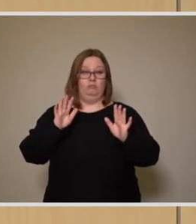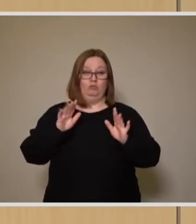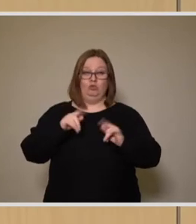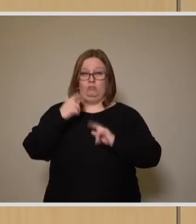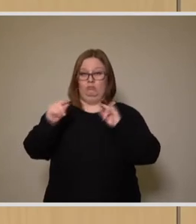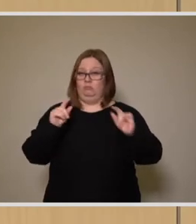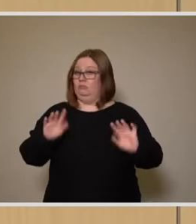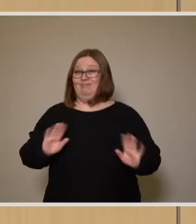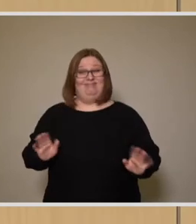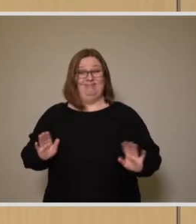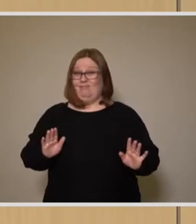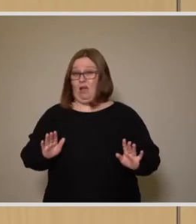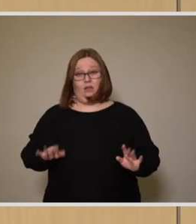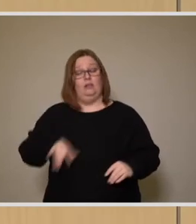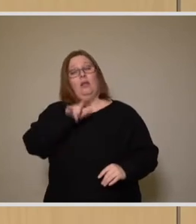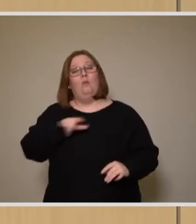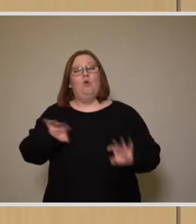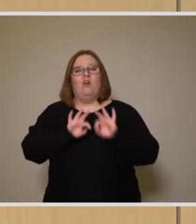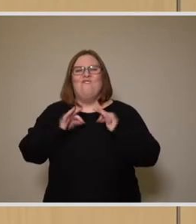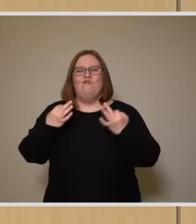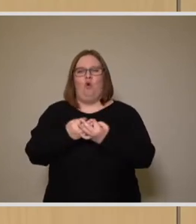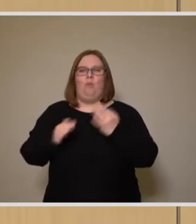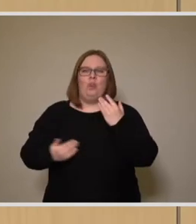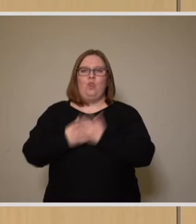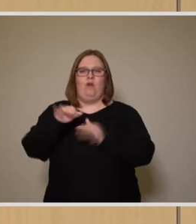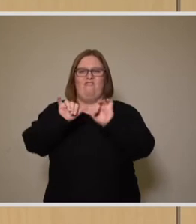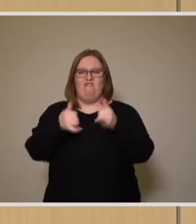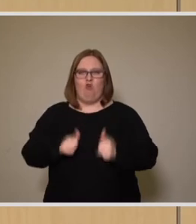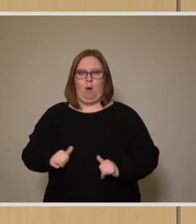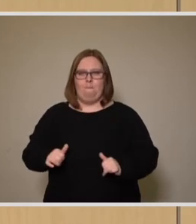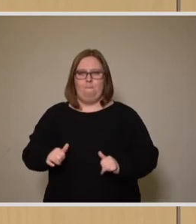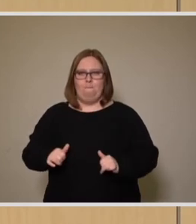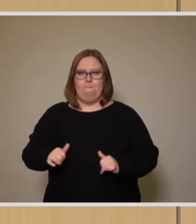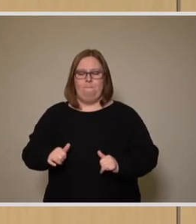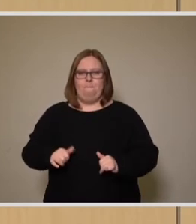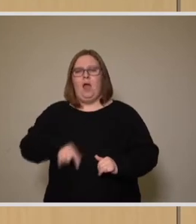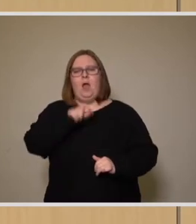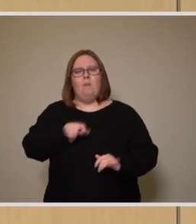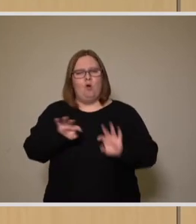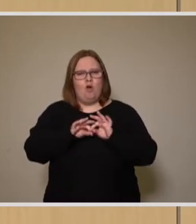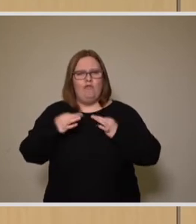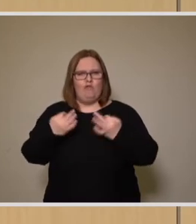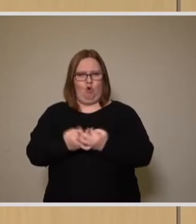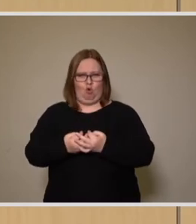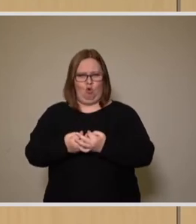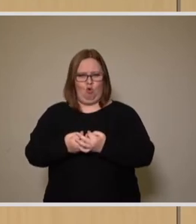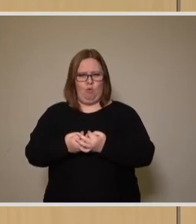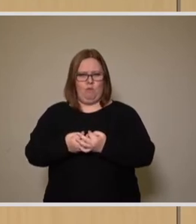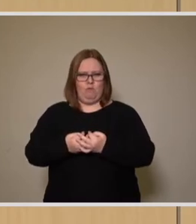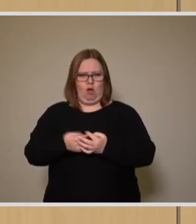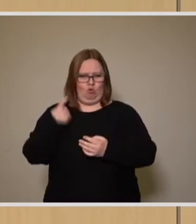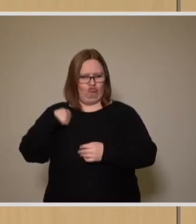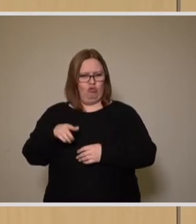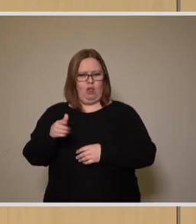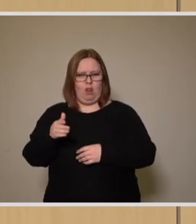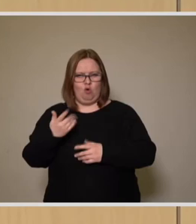gehen nach Hause. Nein, das Bürgerforum ist ein ganz neues Format. Das Bürgerforum, und das wurde zu Recht schon